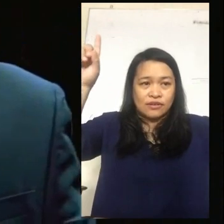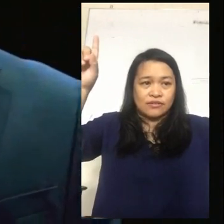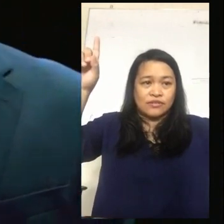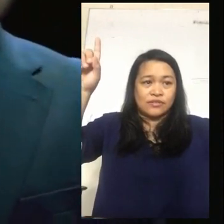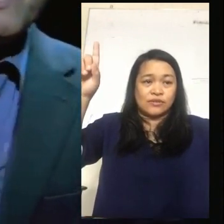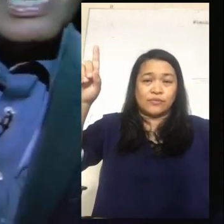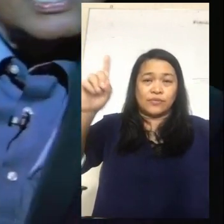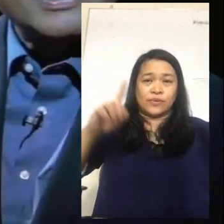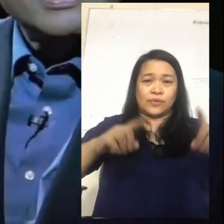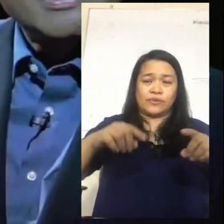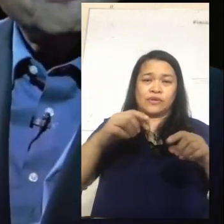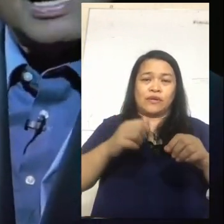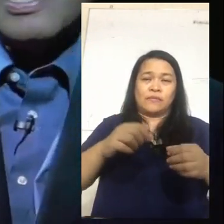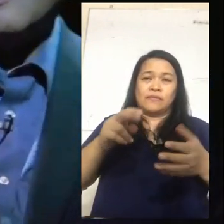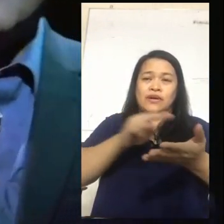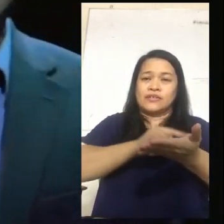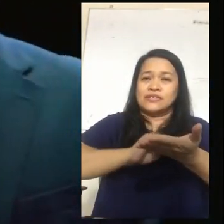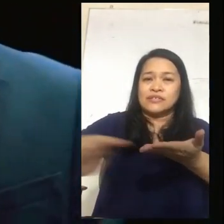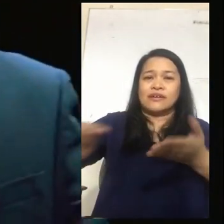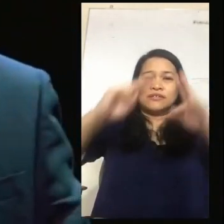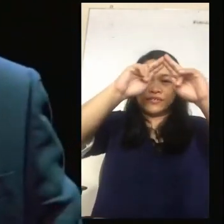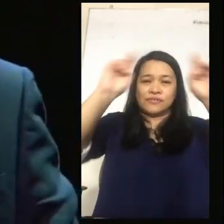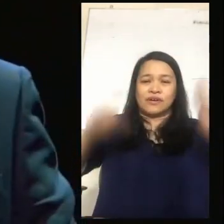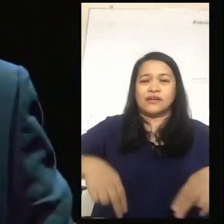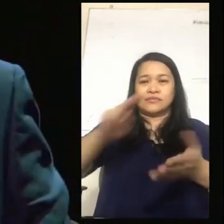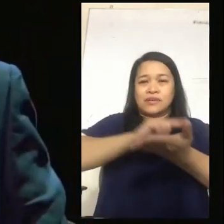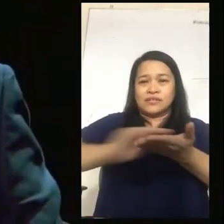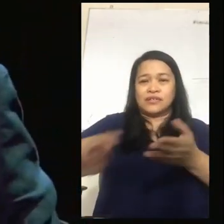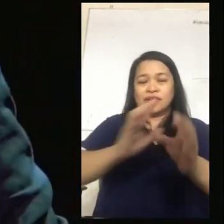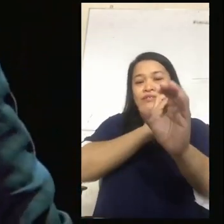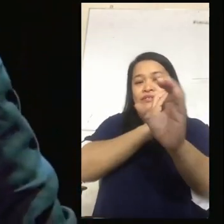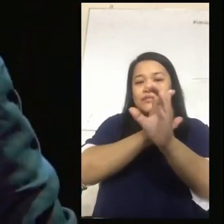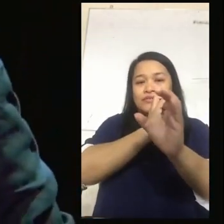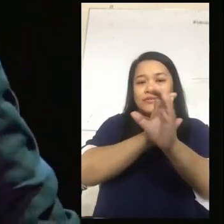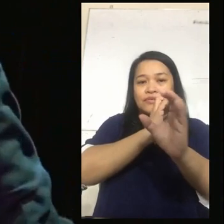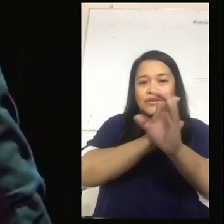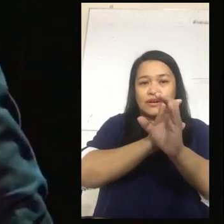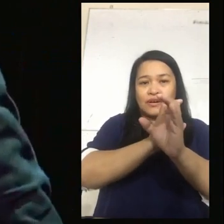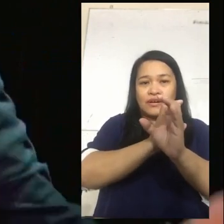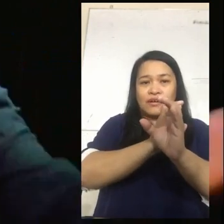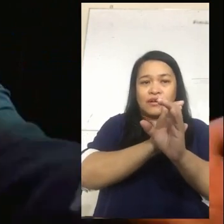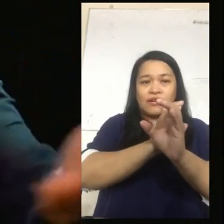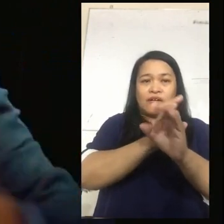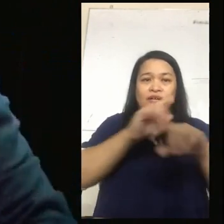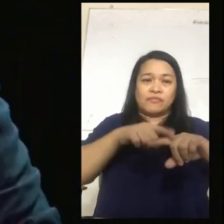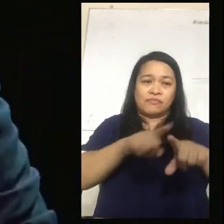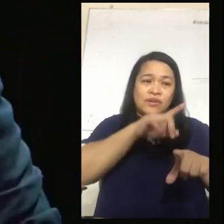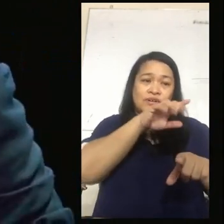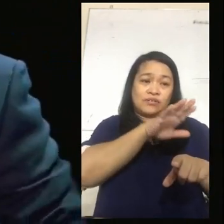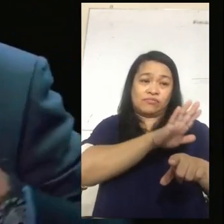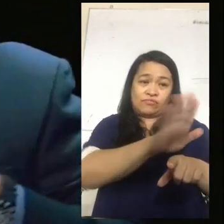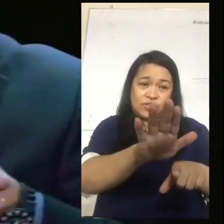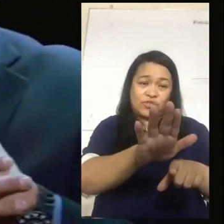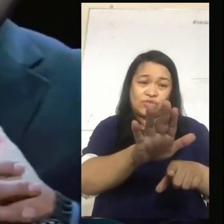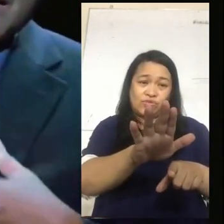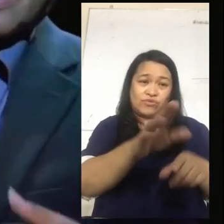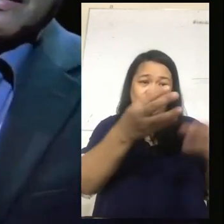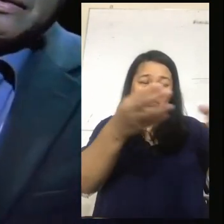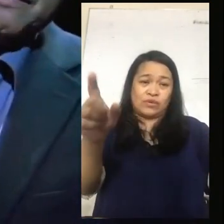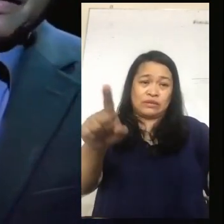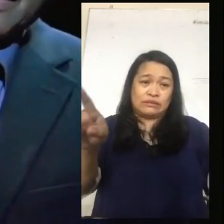kanilang income, mas magarang kanilang bahay, mas magarang kanilang sasakyan, ikaw ay ganun lamang ang income mo,